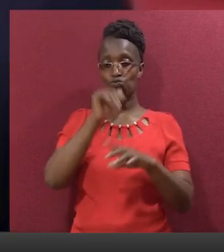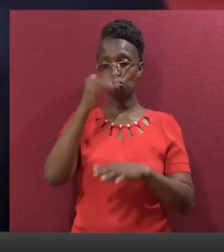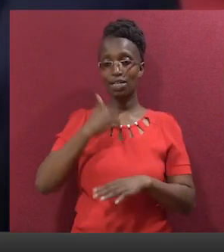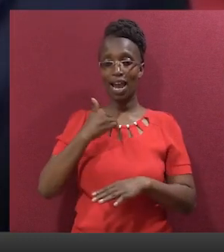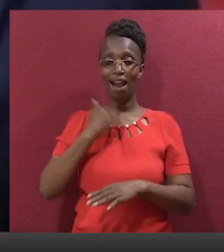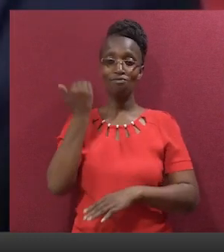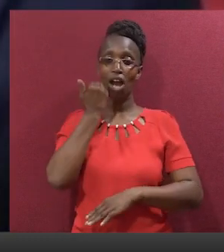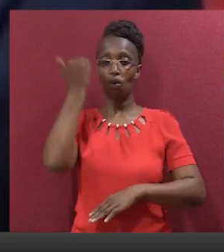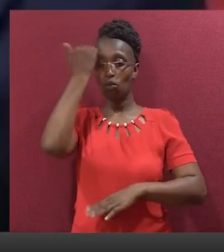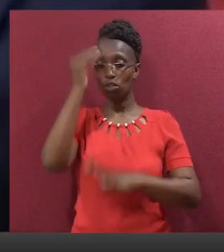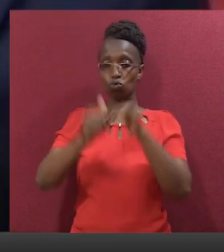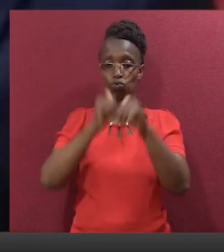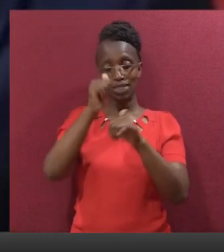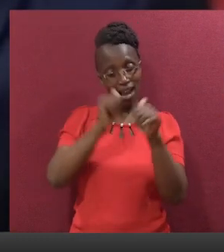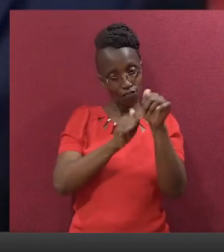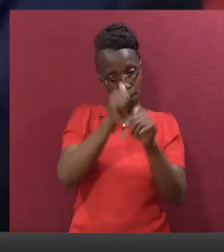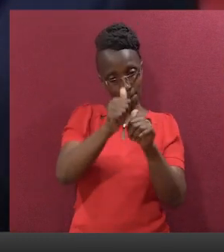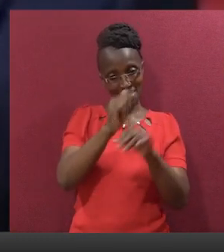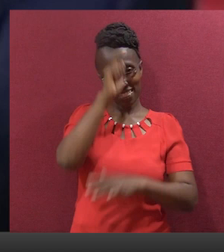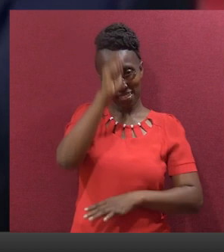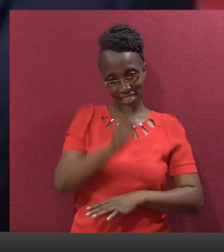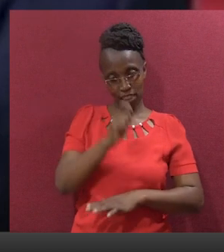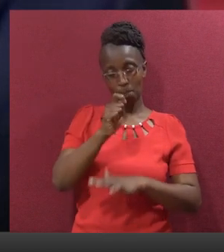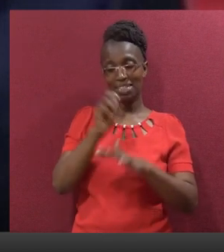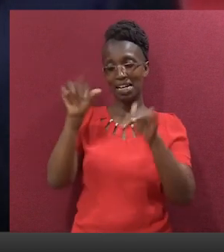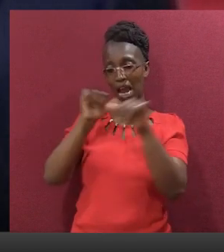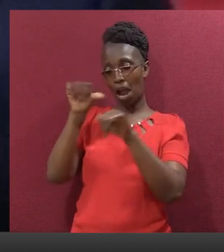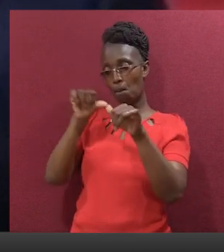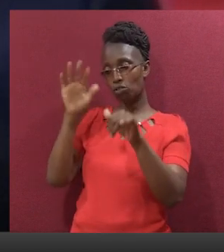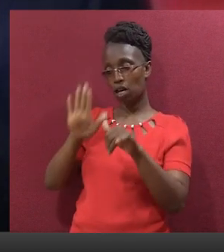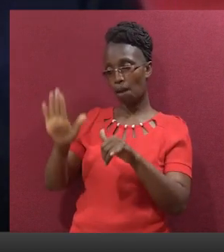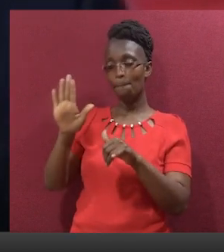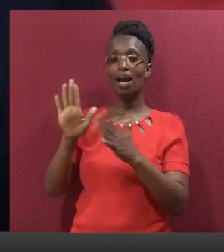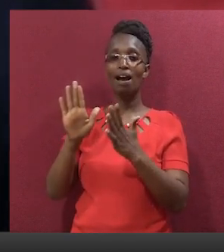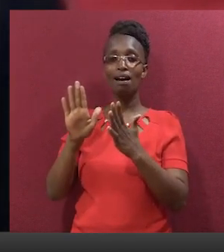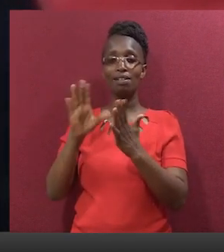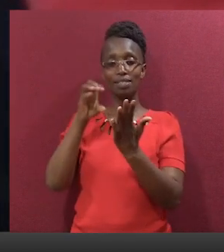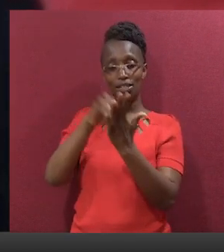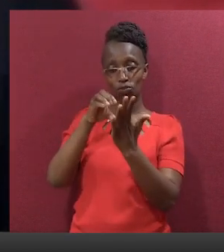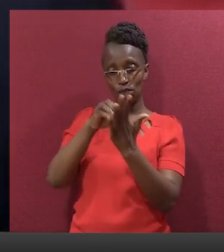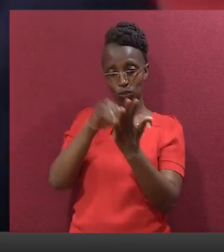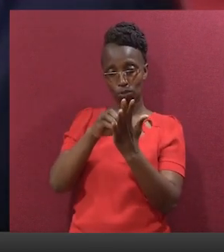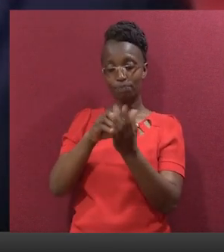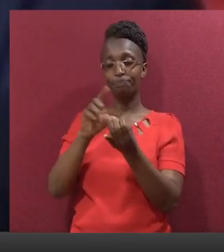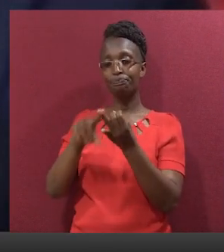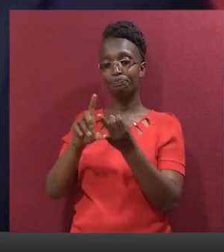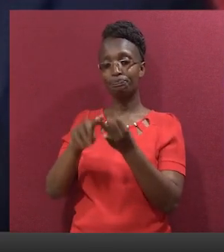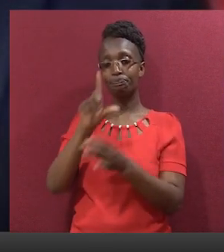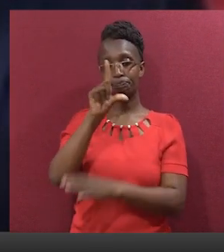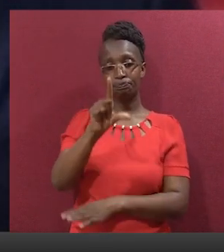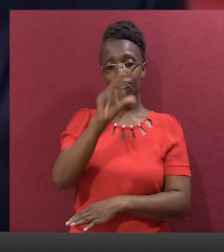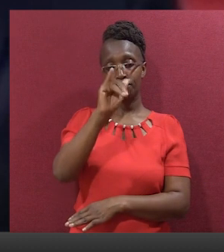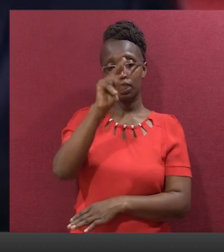in the Republic of Kenya that has passed any judgment on the Honorable Aisha Jumwa, on the Honorable